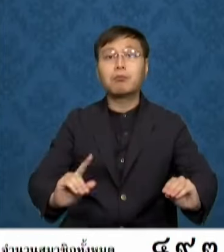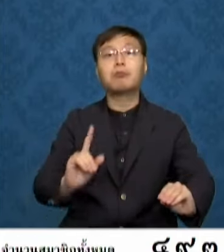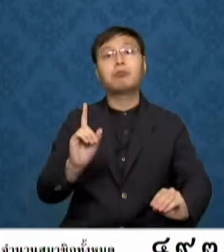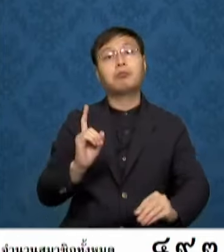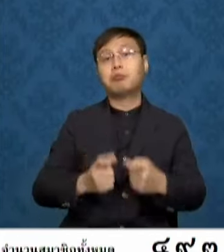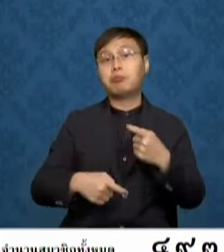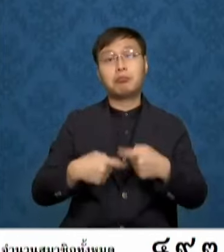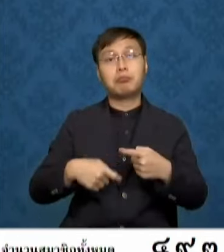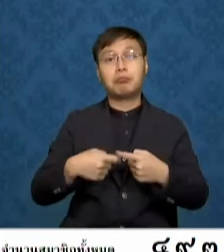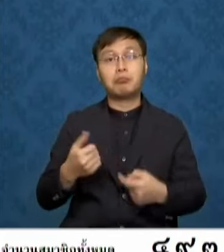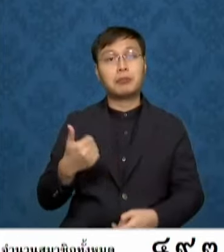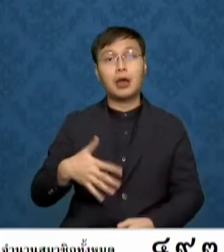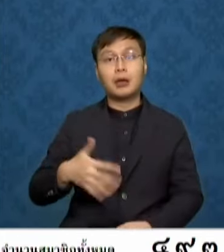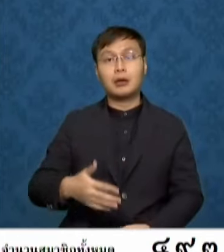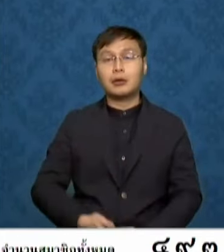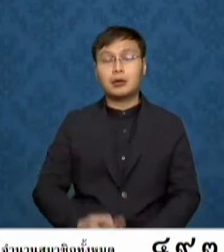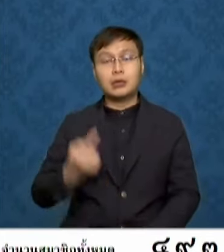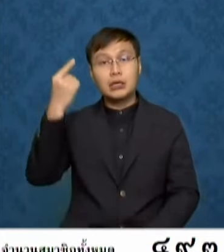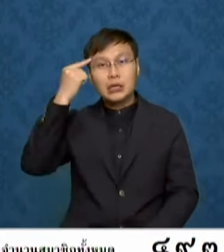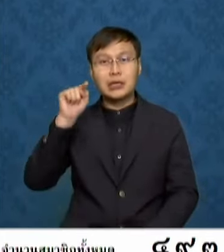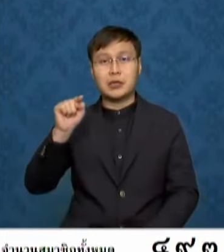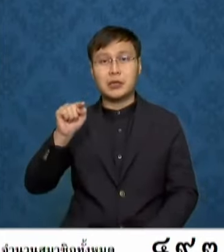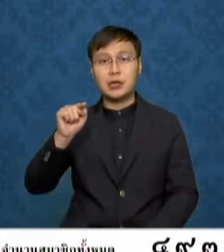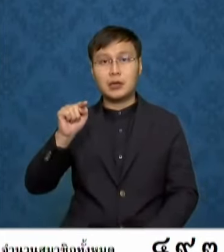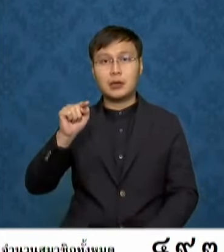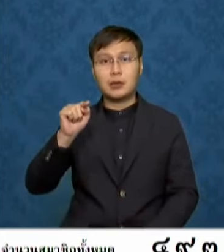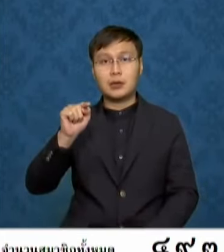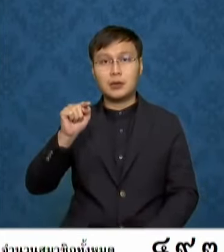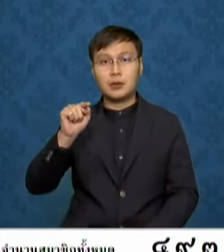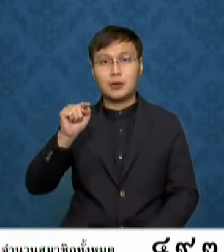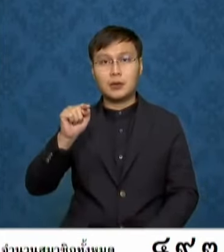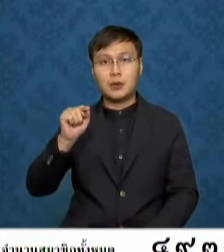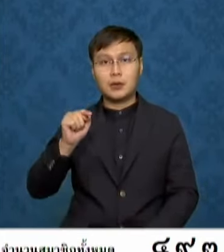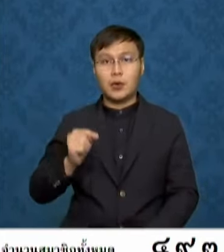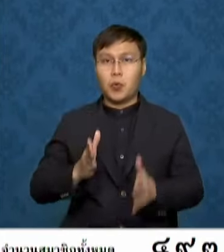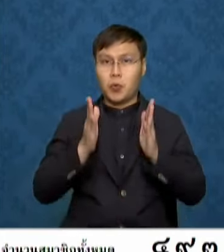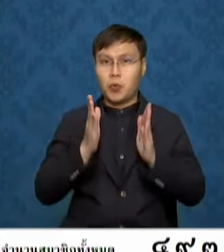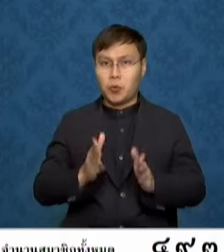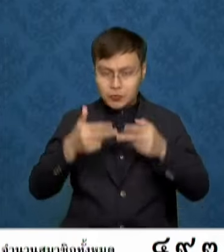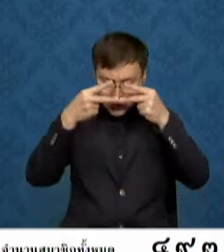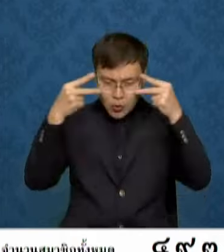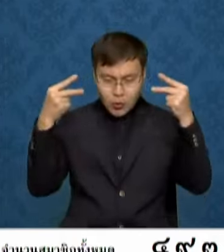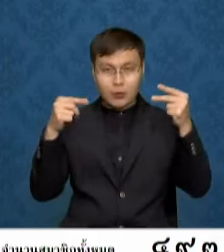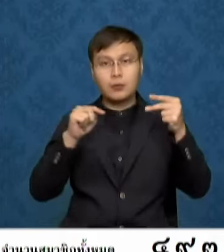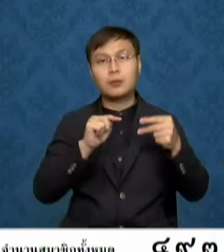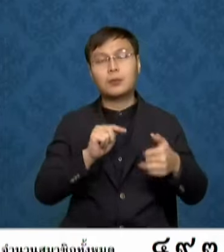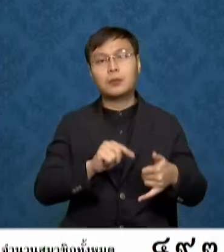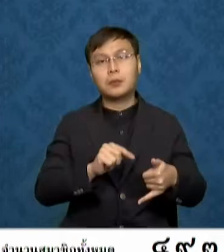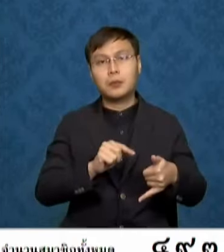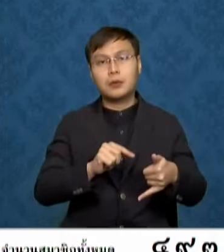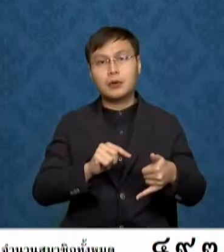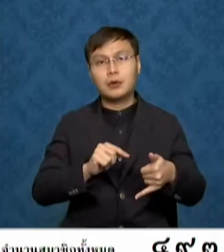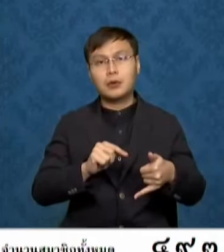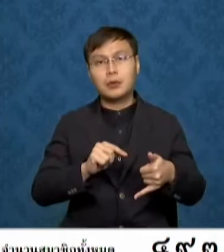ใต้ได้คิดแบบนี้ไม่แปลกที่วันหนึงเราจะได้เห็นหนึ่งในผู้ก่อความไม่สงบหนึ่งในผู้ก่อการ